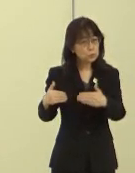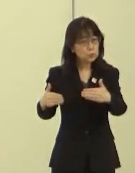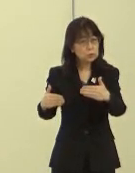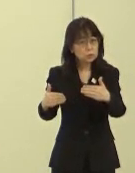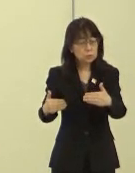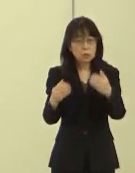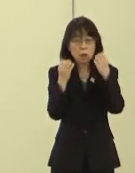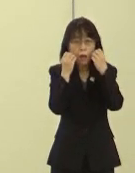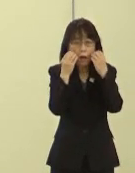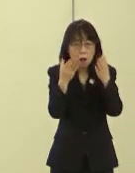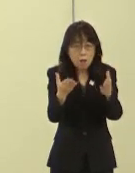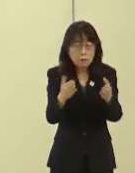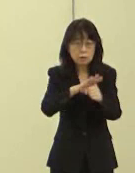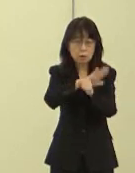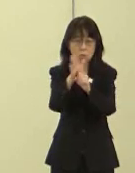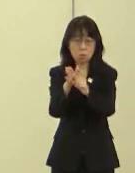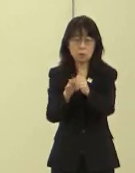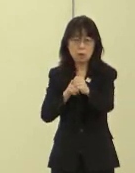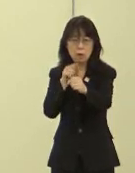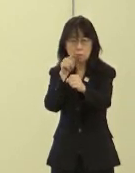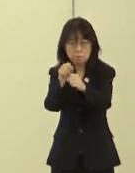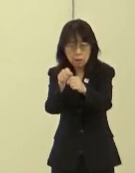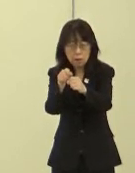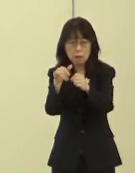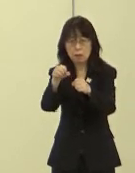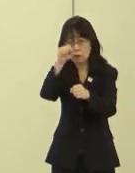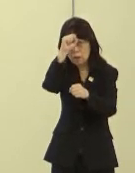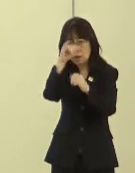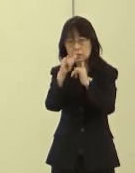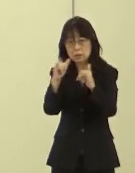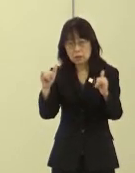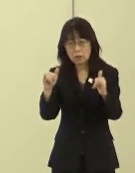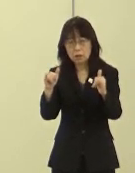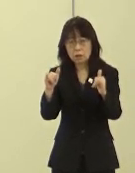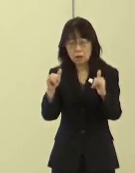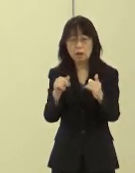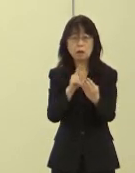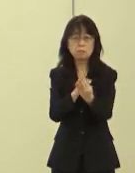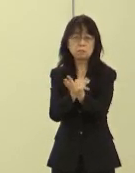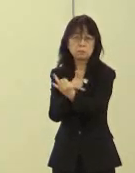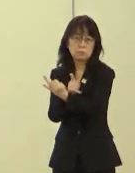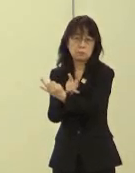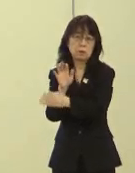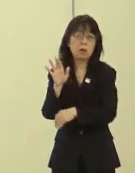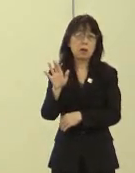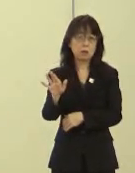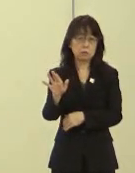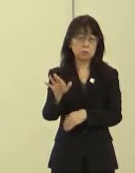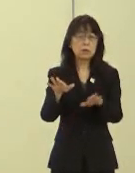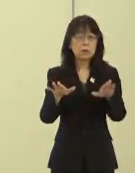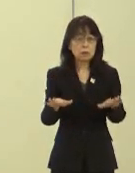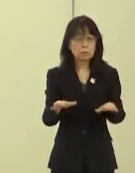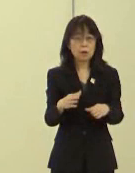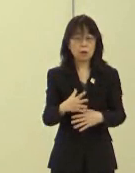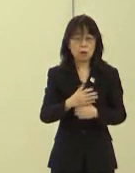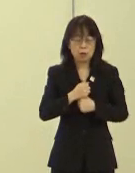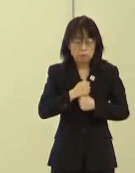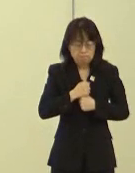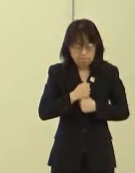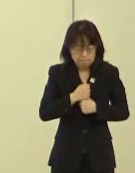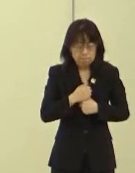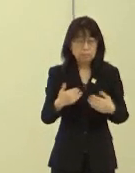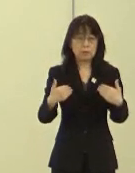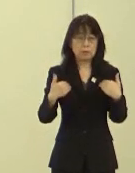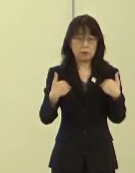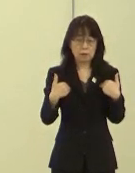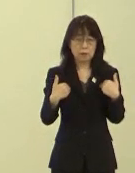者の方が確認をされておりまして、依然として油断を許さない状況か